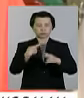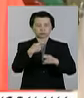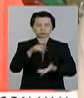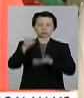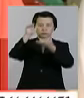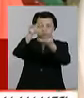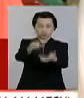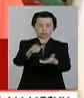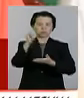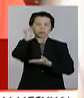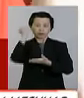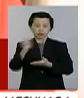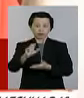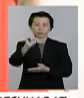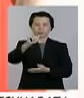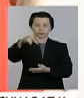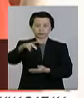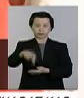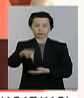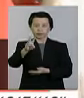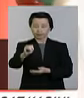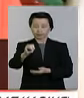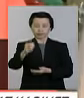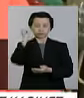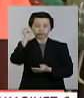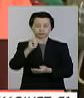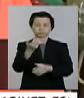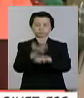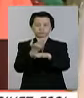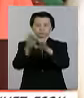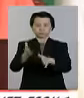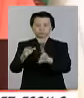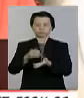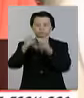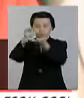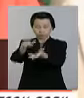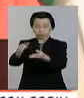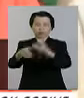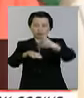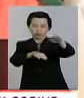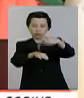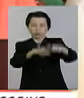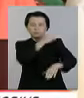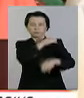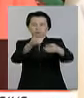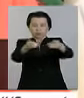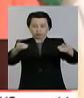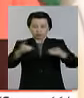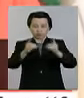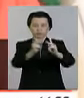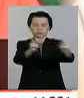salurkan melalui sekretariat iaitu APM, sekretariat bencana, untuk dihantar melalui pegawai daerah ke agensi pengurusan